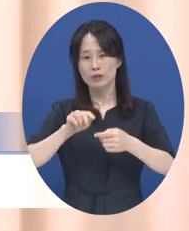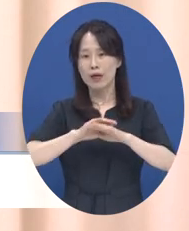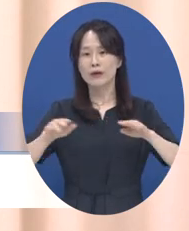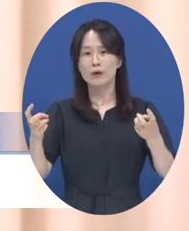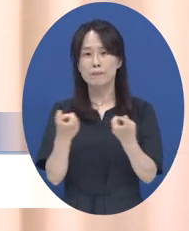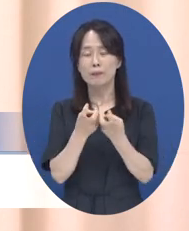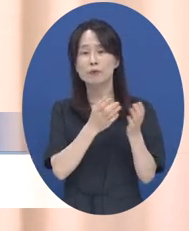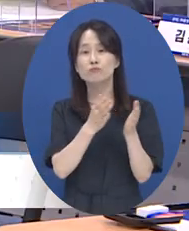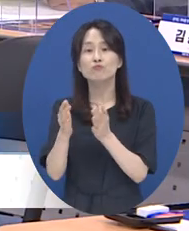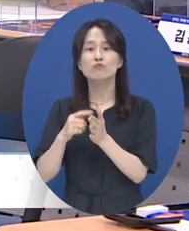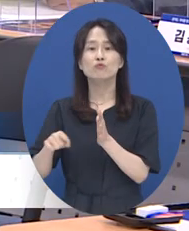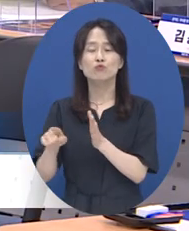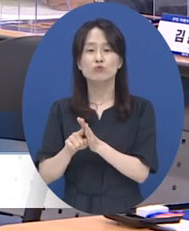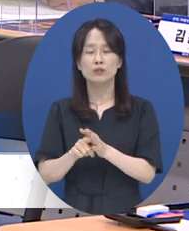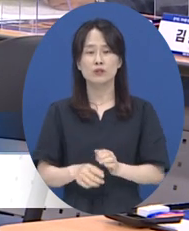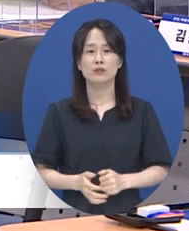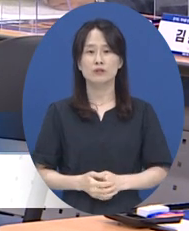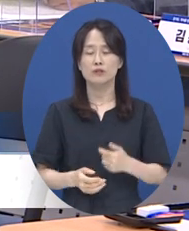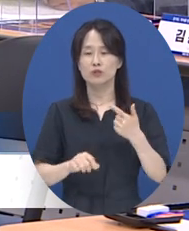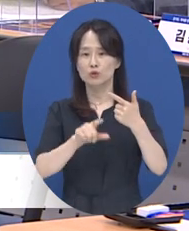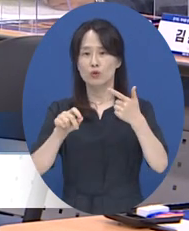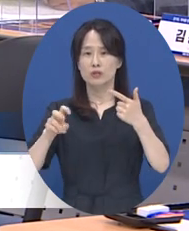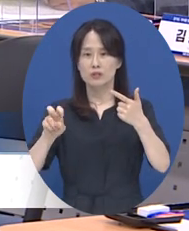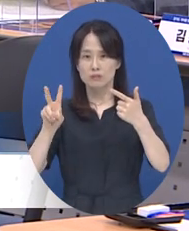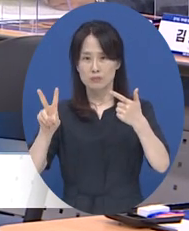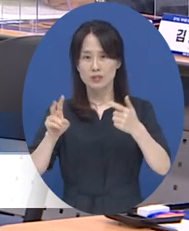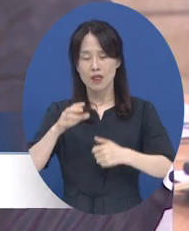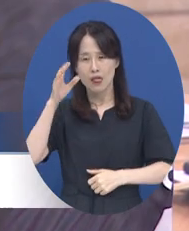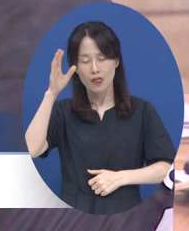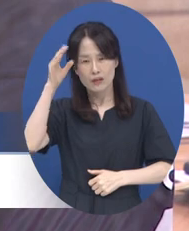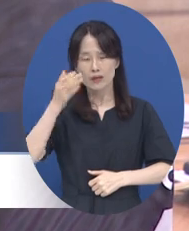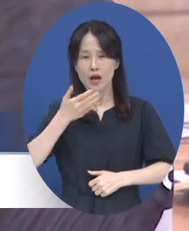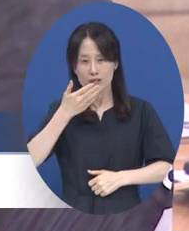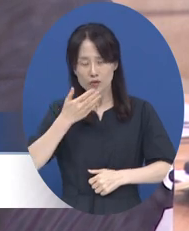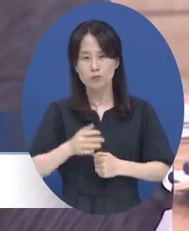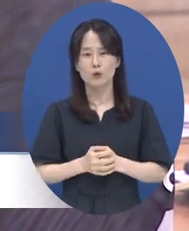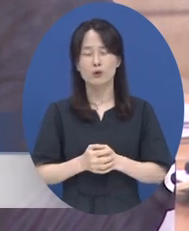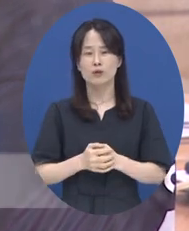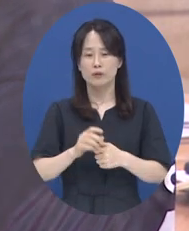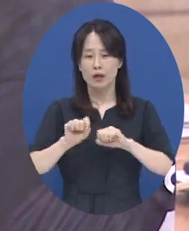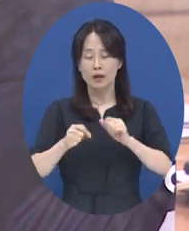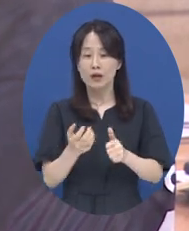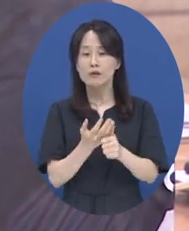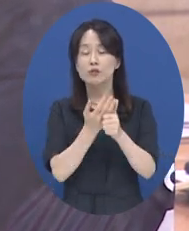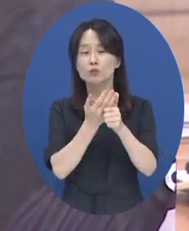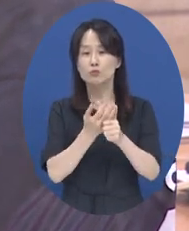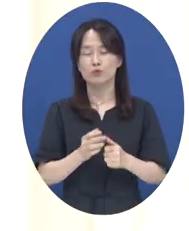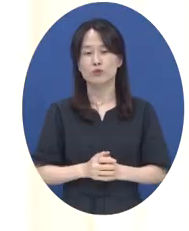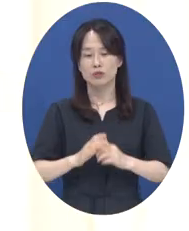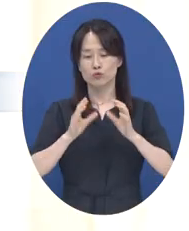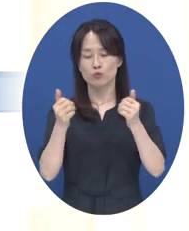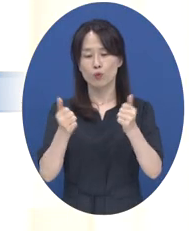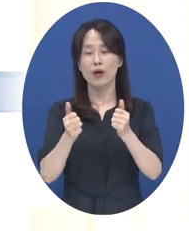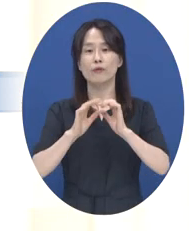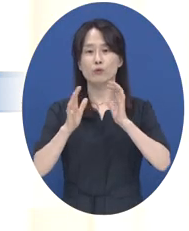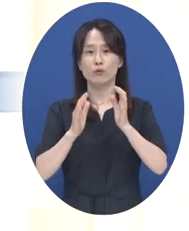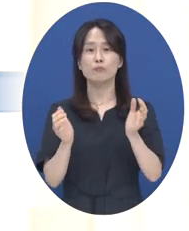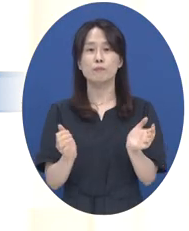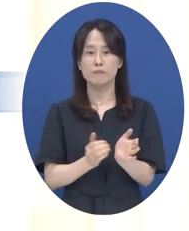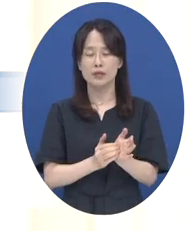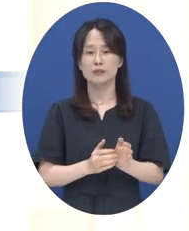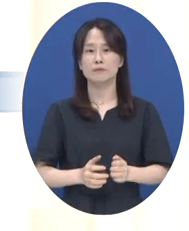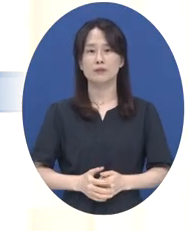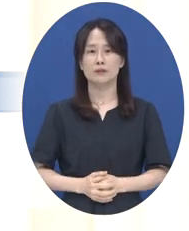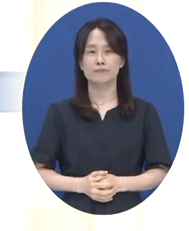세우기 위해 경기도가 지난 22일 개 식용 및 반려동물 매매 제도개선 국회 토론회 를 열었습니다 물 문현동